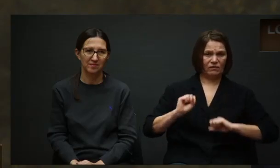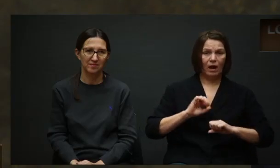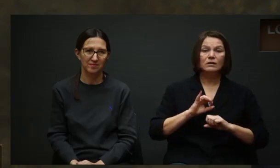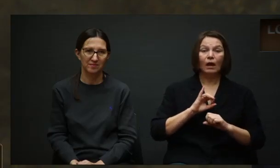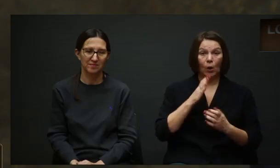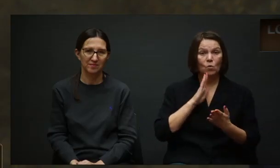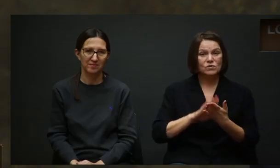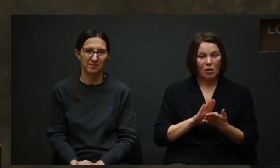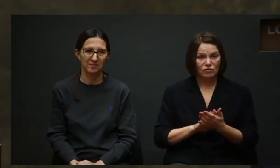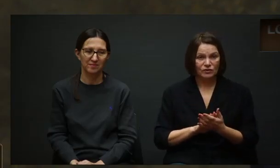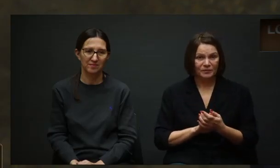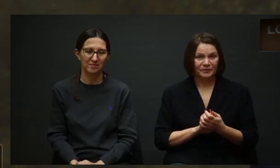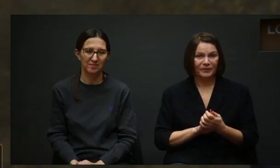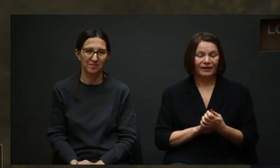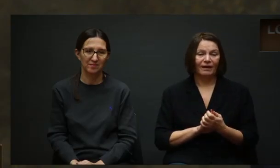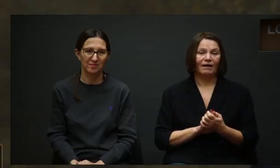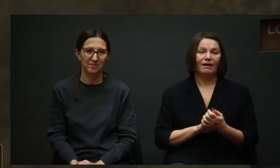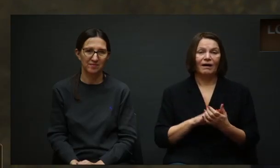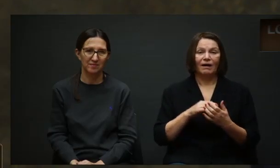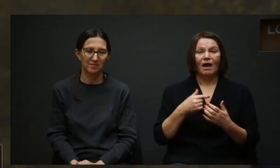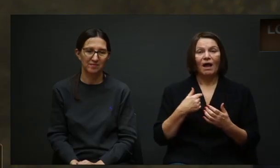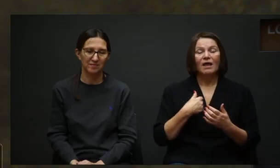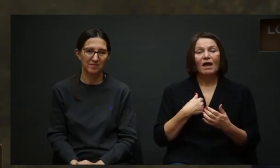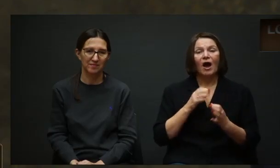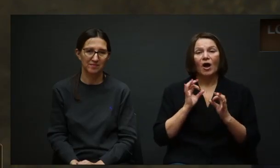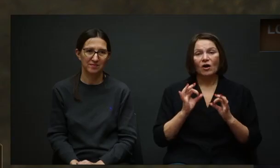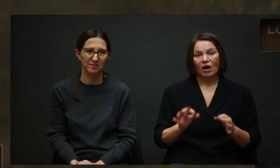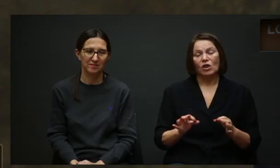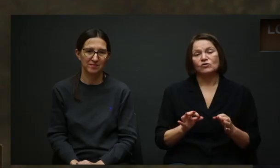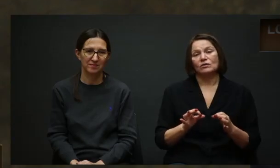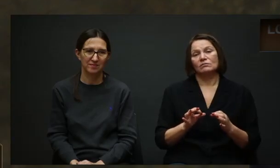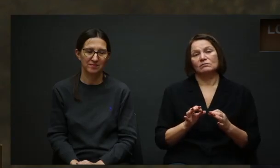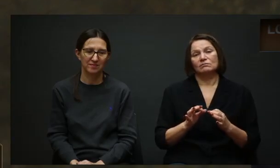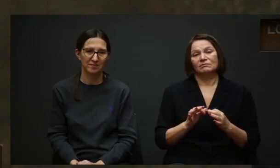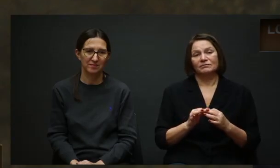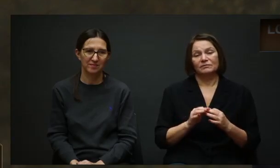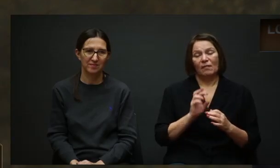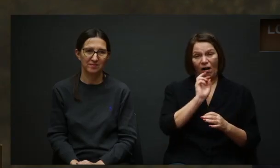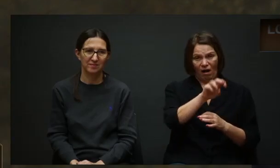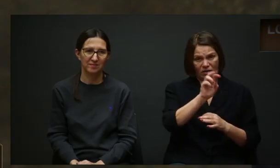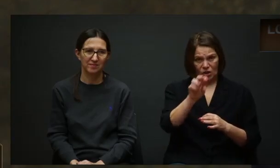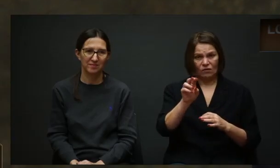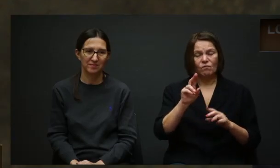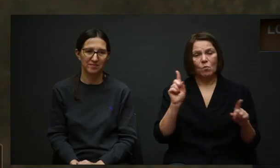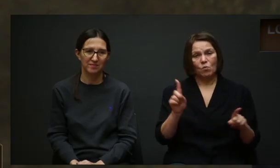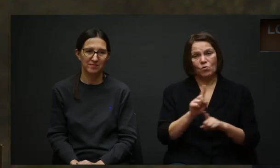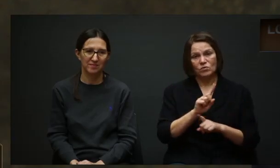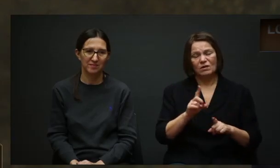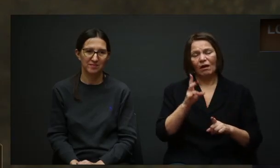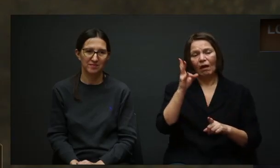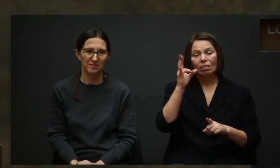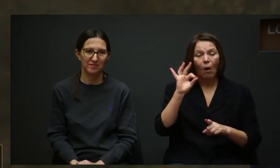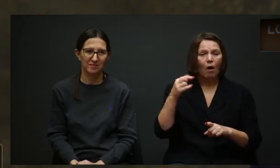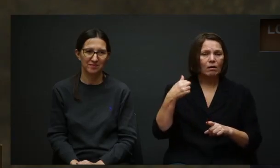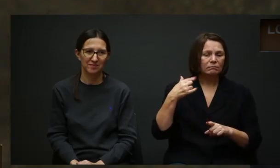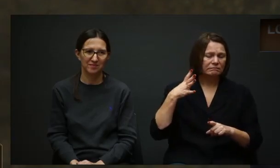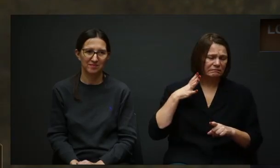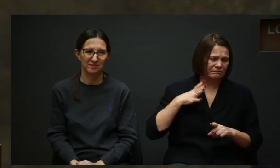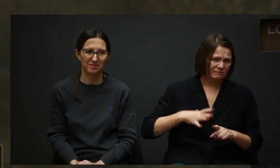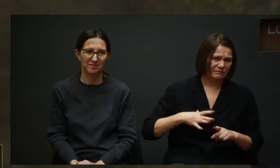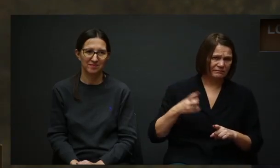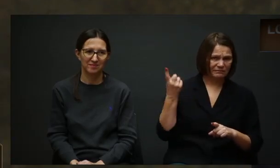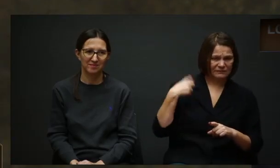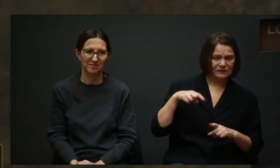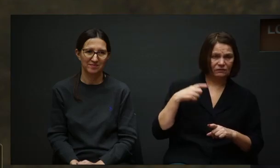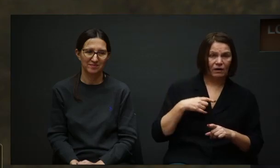успешно. Я, конечно, ходил в музеи, но из-под палки.